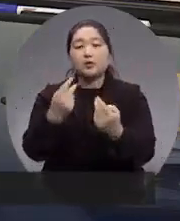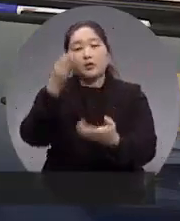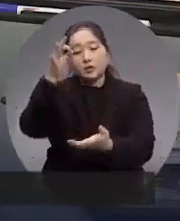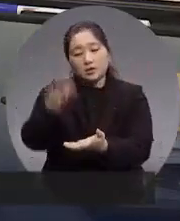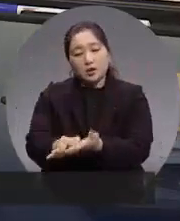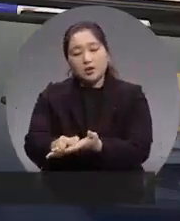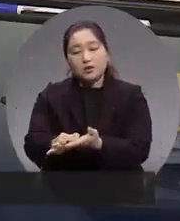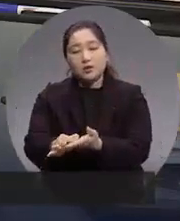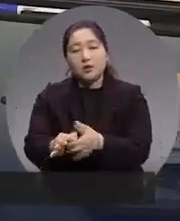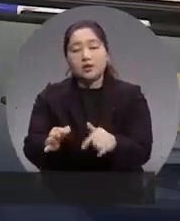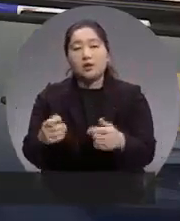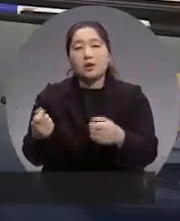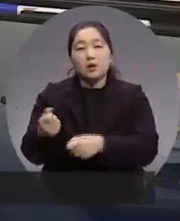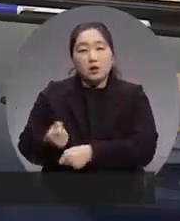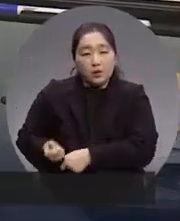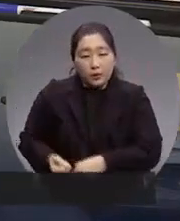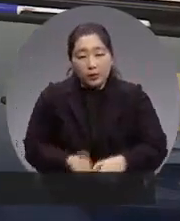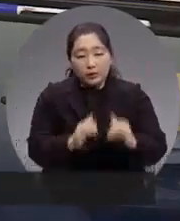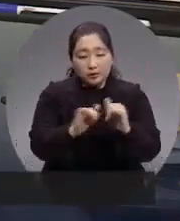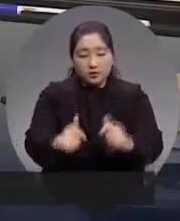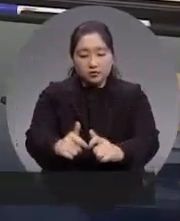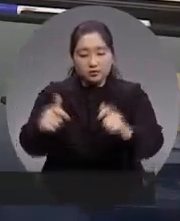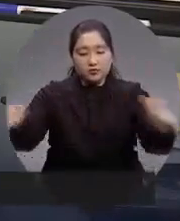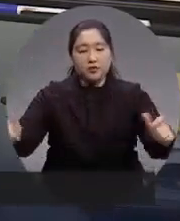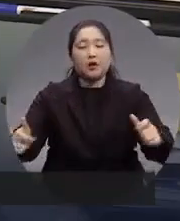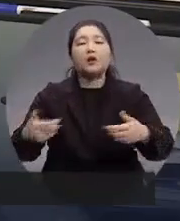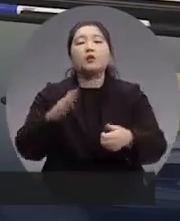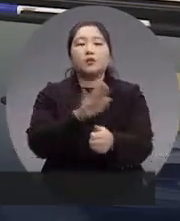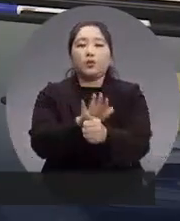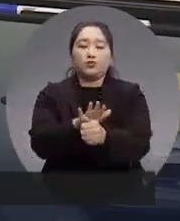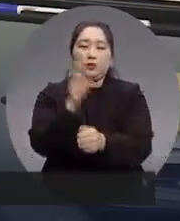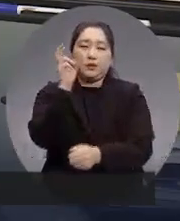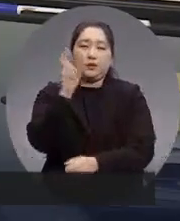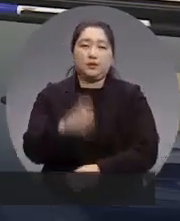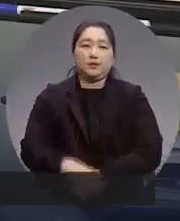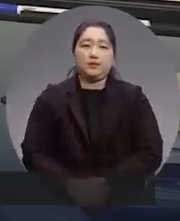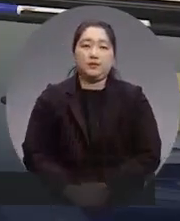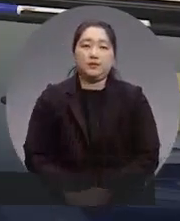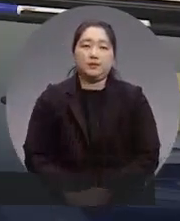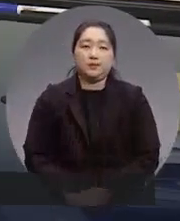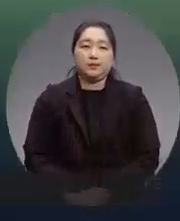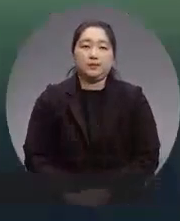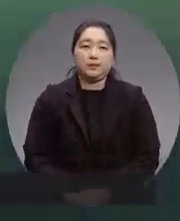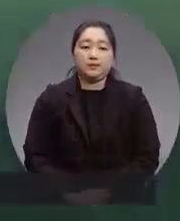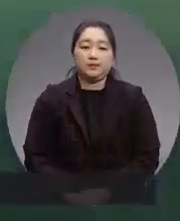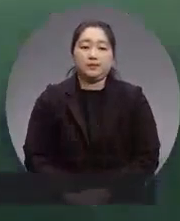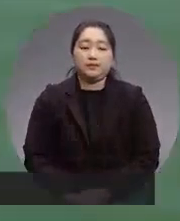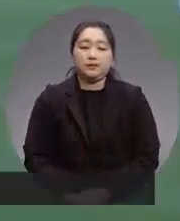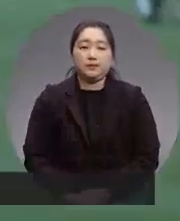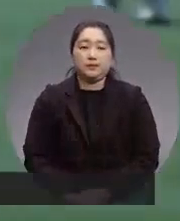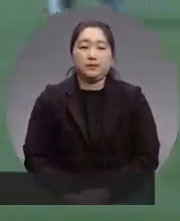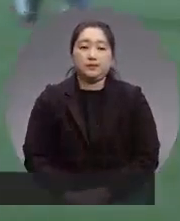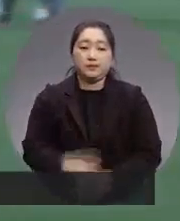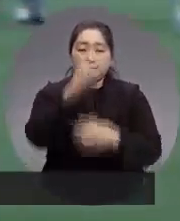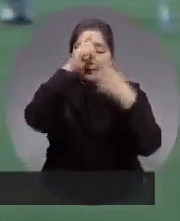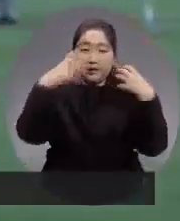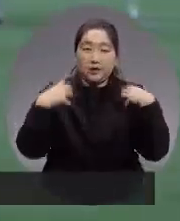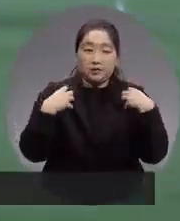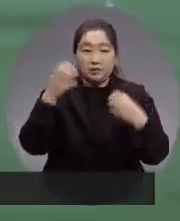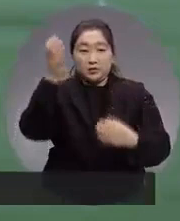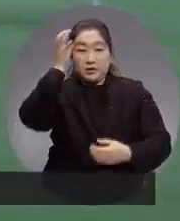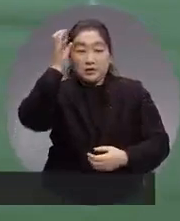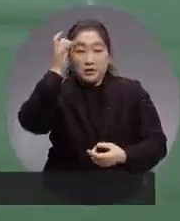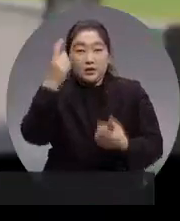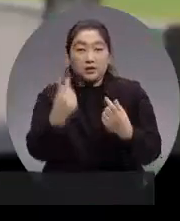보다 조금 더 낮추는 게 그 골프 인구의 확산에 도움이 될 것이라고 생각을 합니다. 정부가 기대한